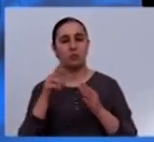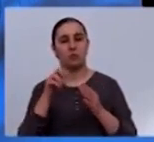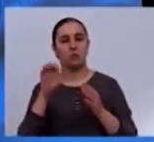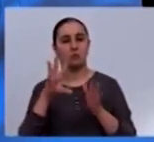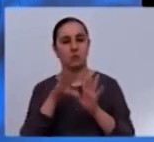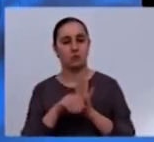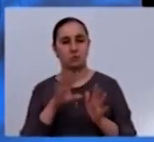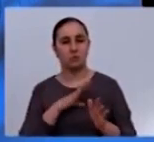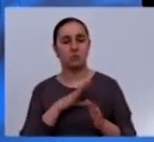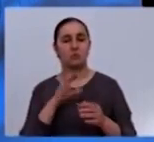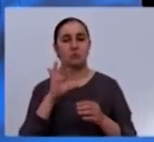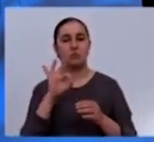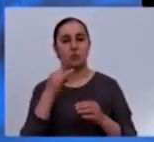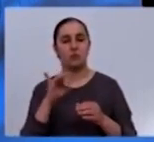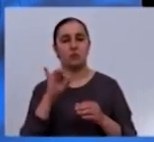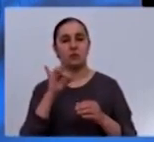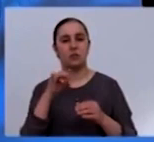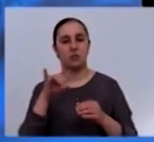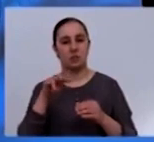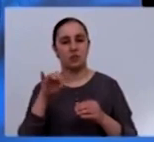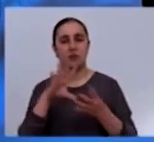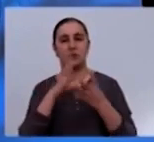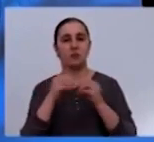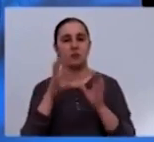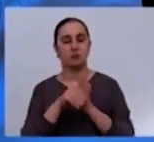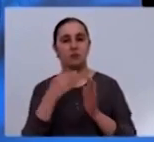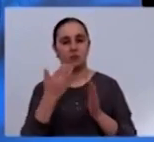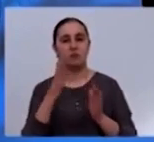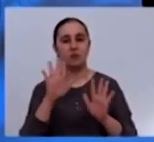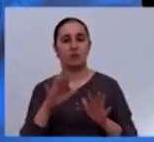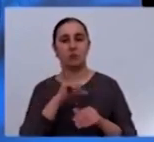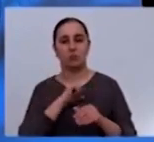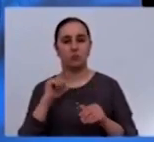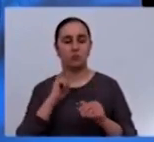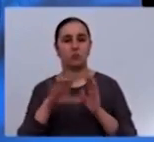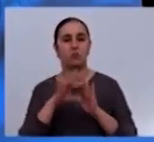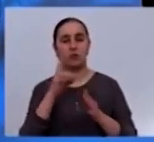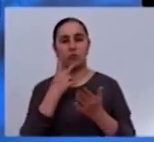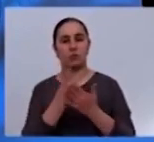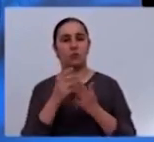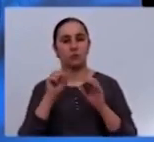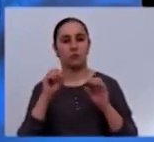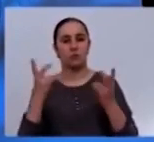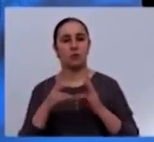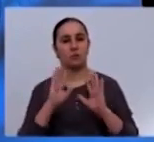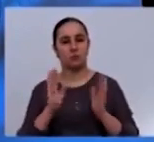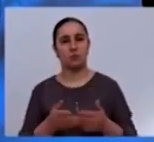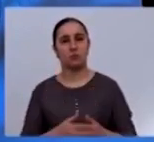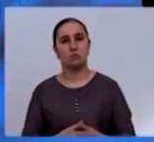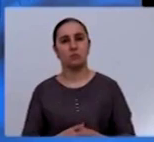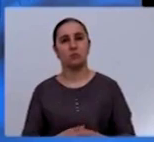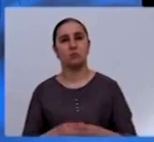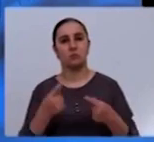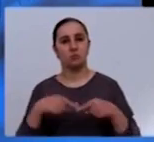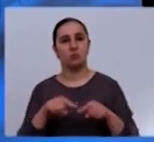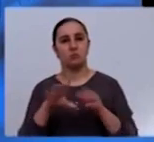kiritilgan oy, yillar ham hammasi kiritilgan bo'ladi. Siz faqat uni tanlab ko'rsatishingiz kerak bo'ladi.